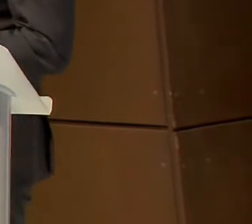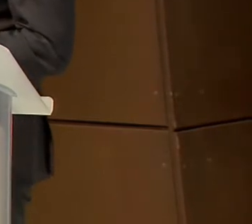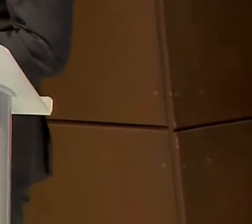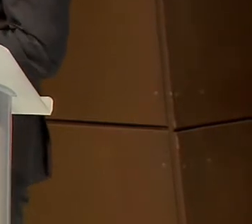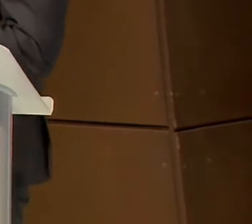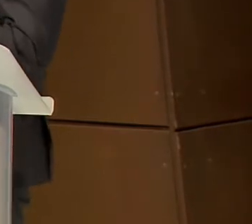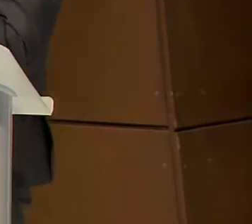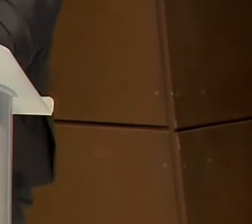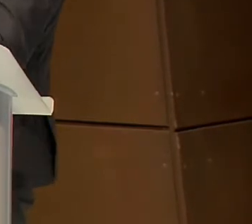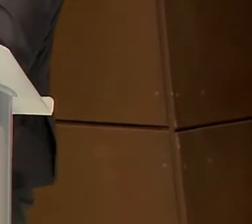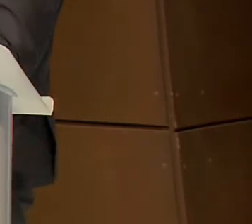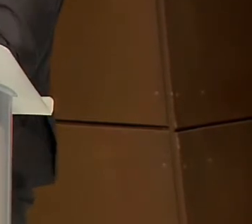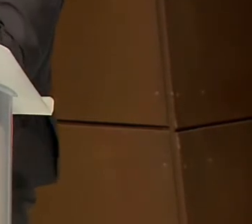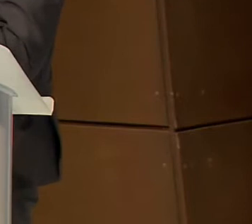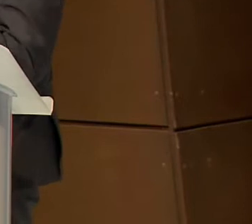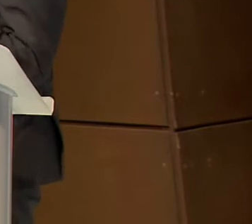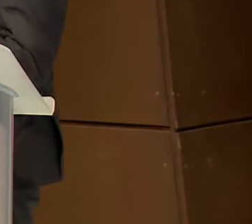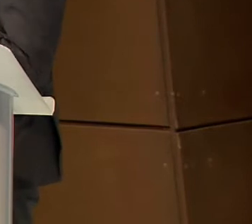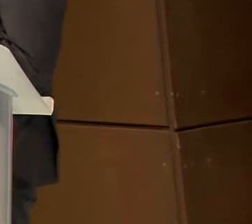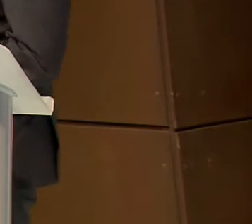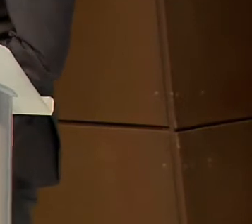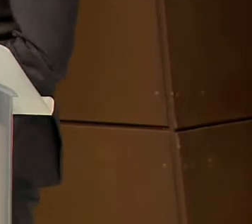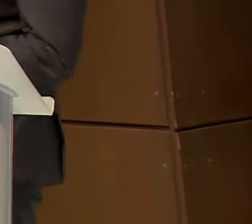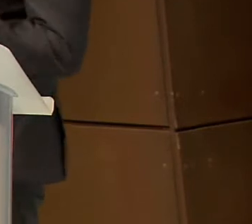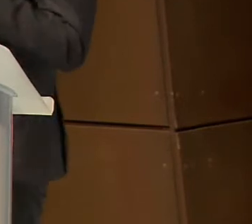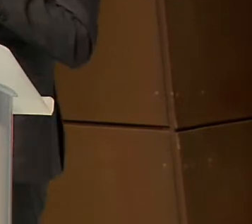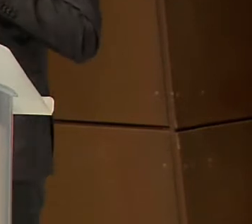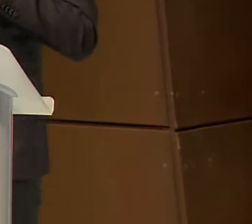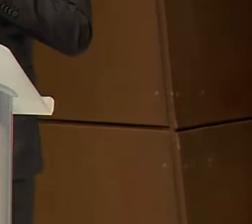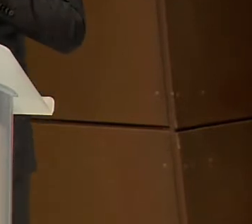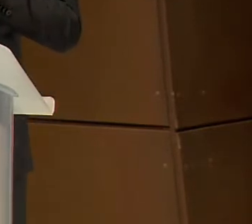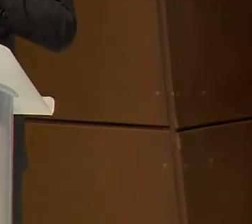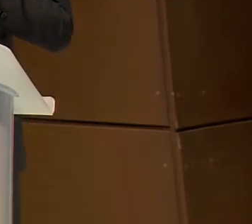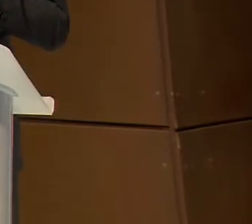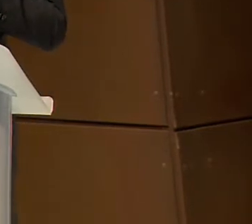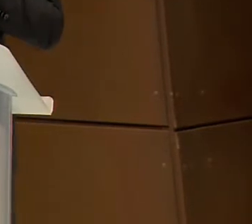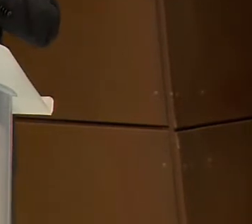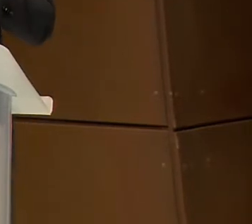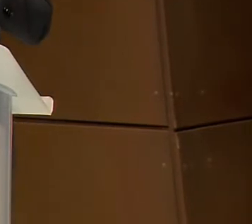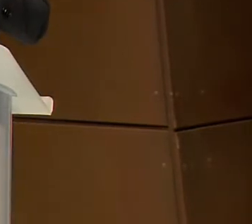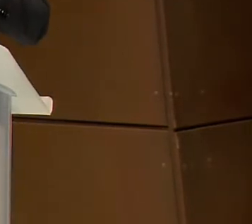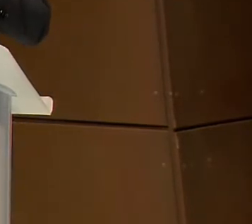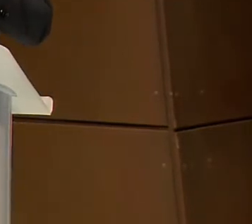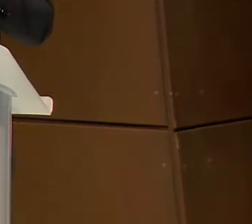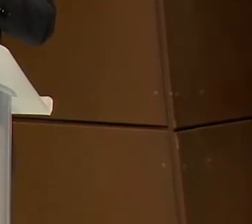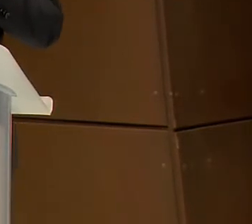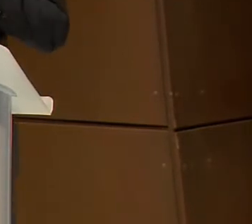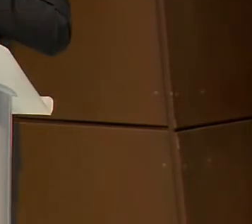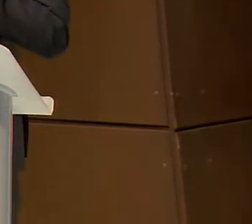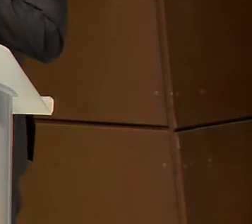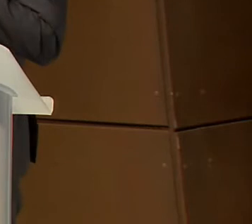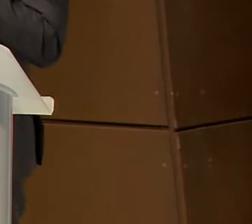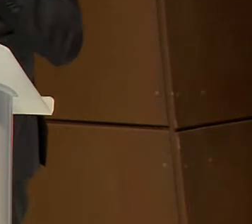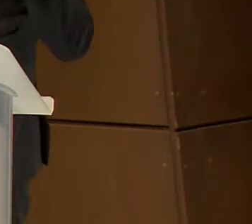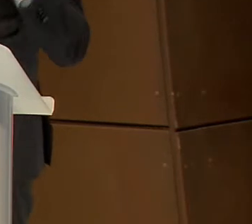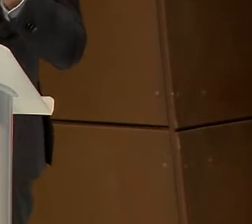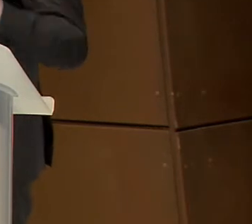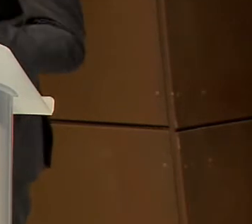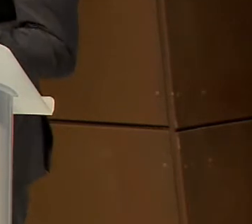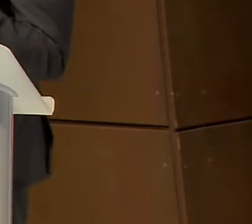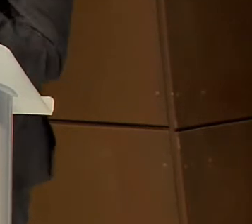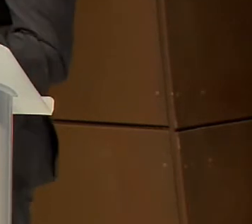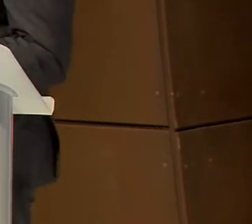wird. Und wir stehen hier 40 Jahre später. Ich habe das große Glück, hier zu stehen, in einem